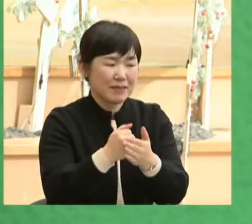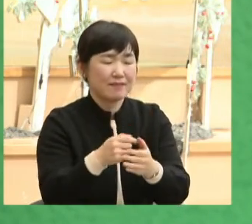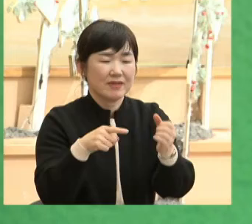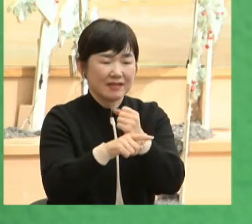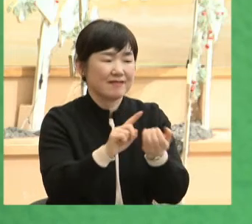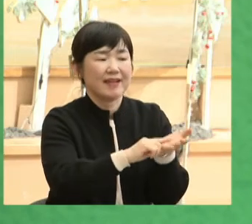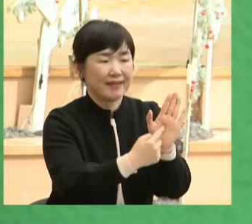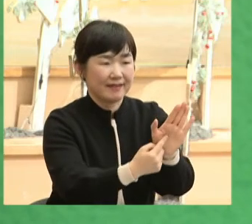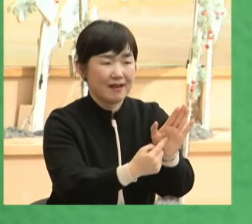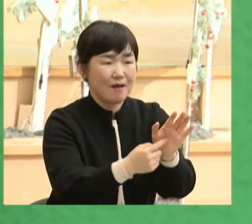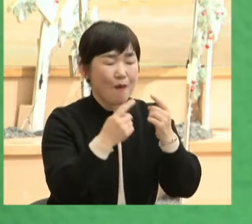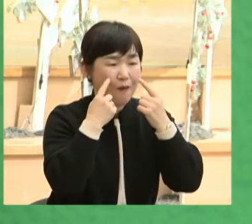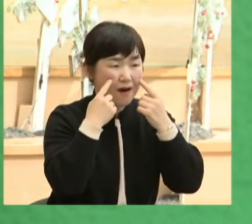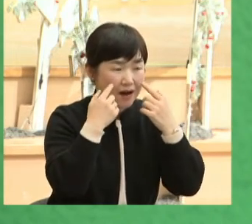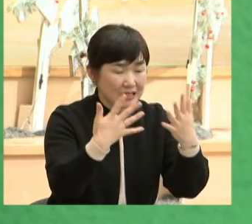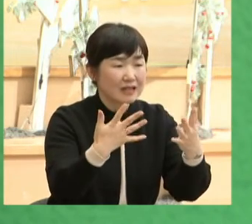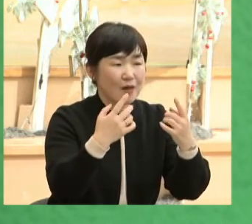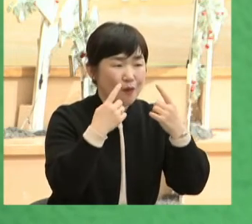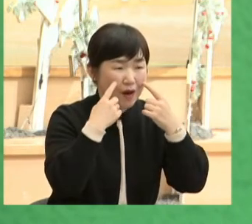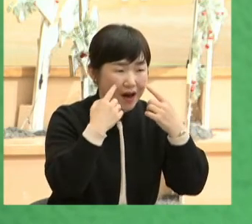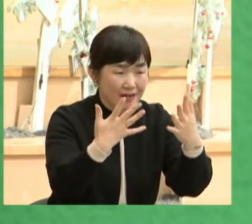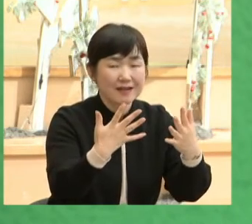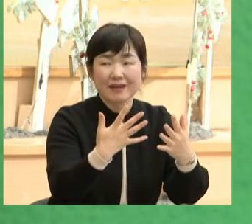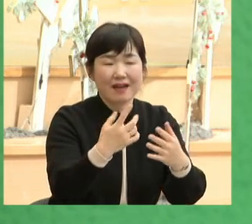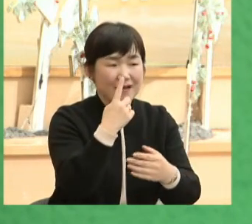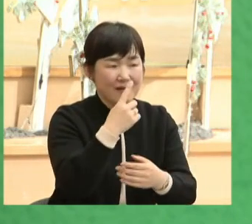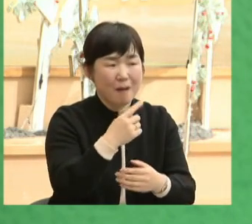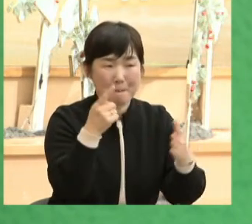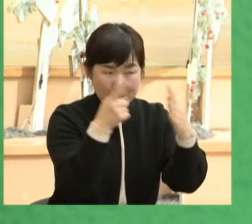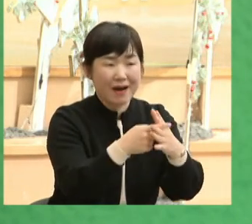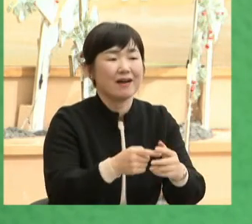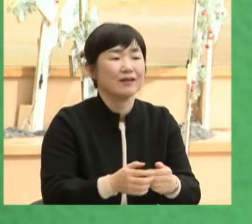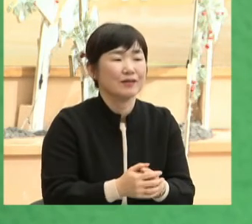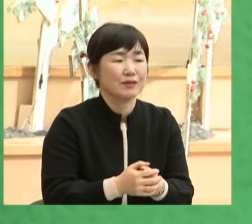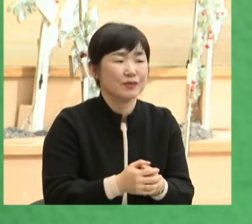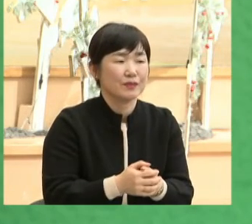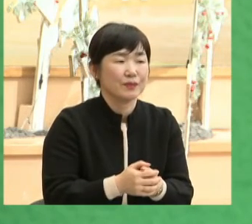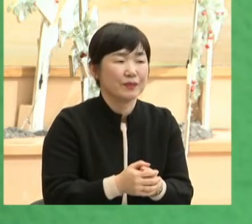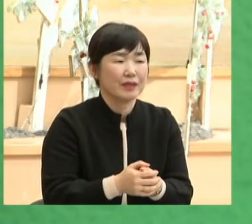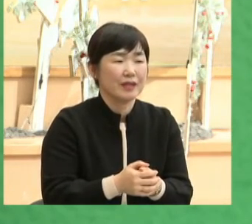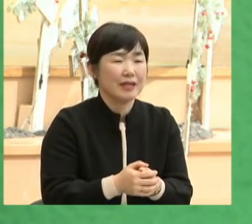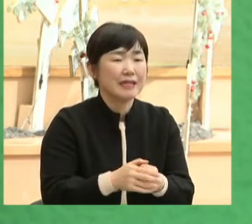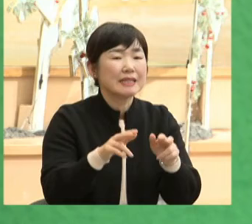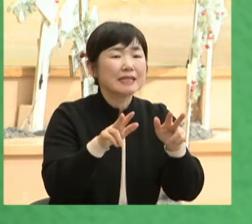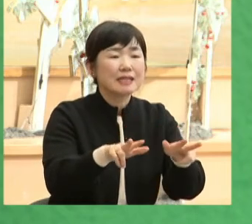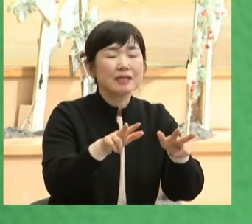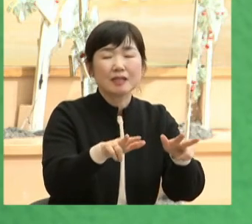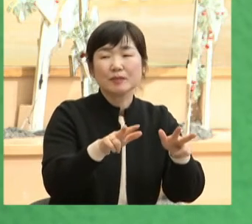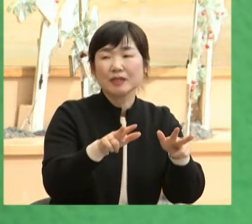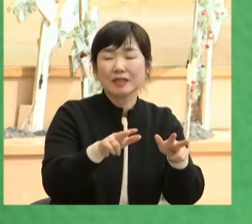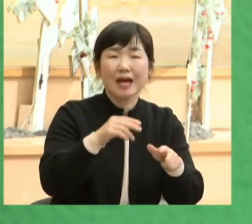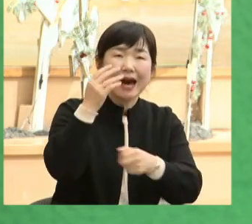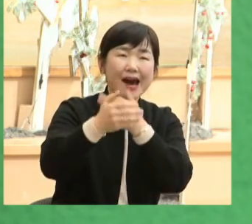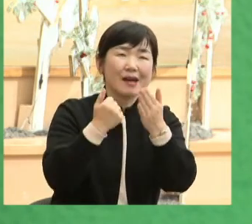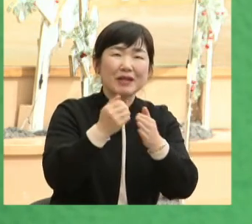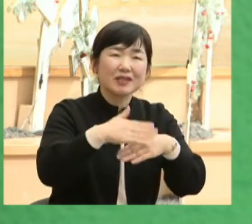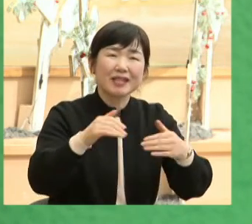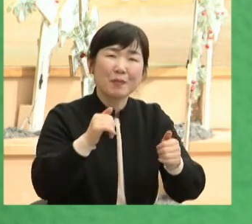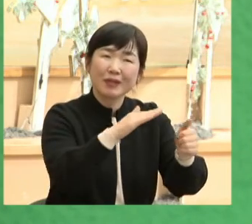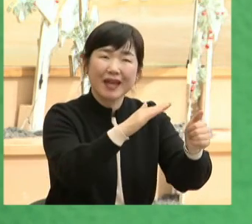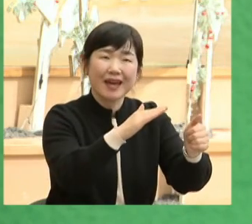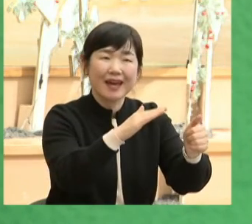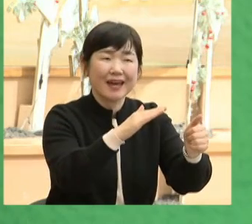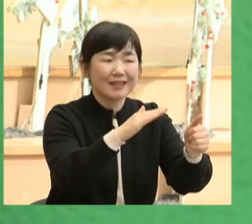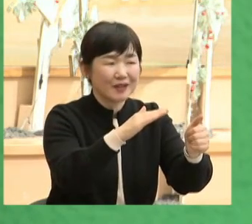뜻을 나타내신다는 전면 증거를 하고 있는 걸 물론 여름은 지금은 하나님이 뭐 천사를 보내